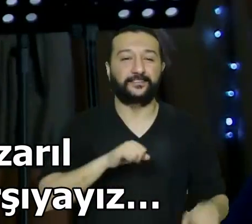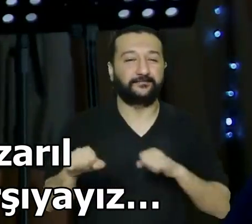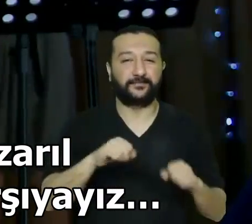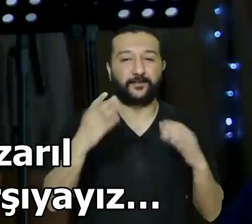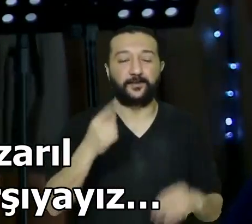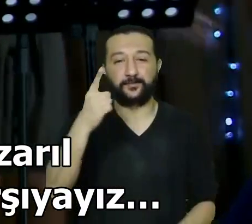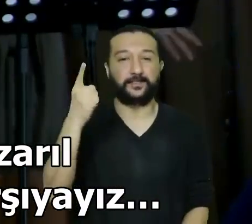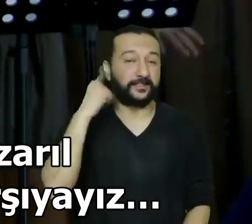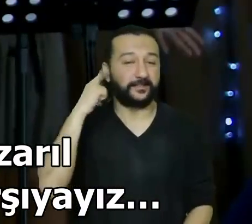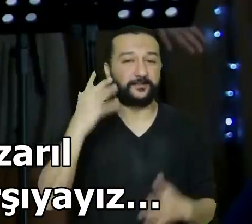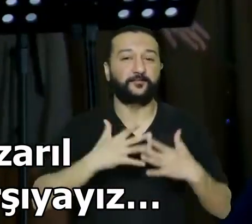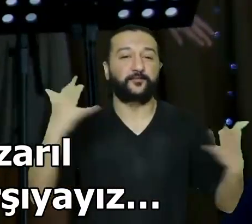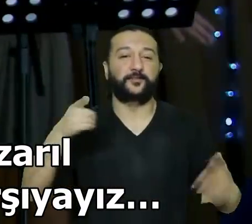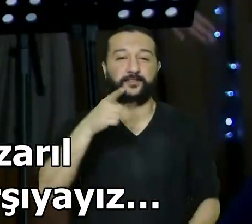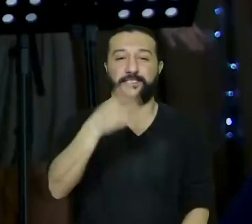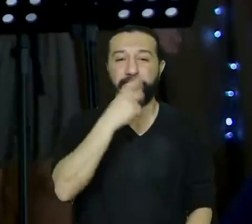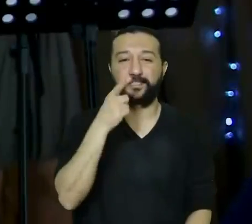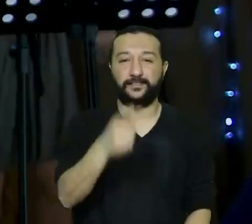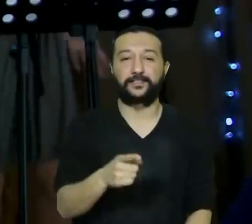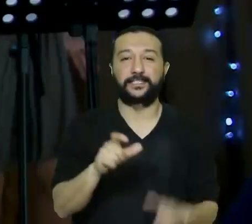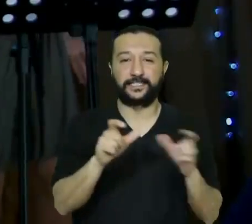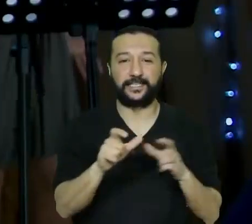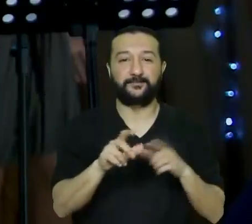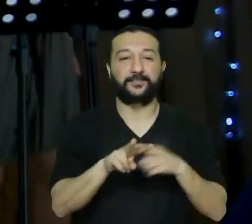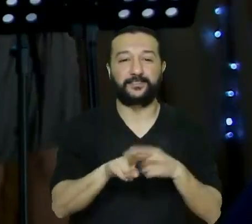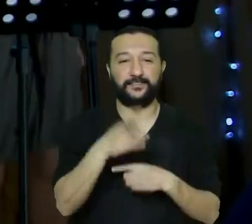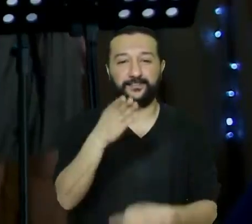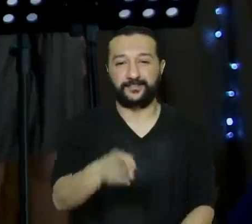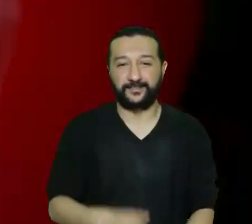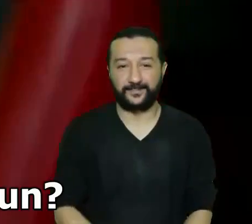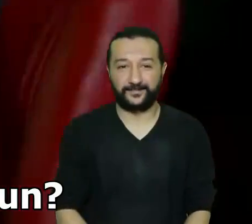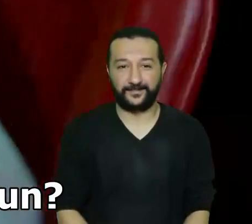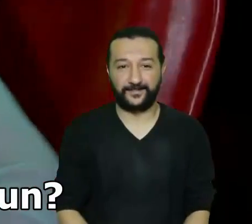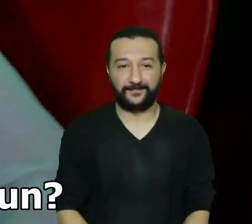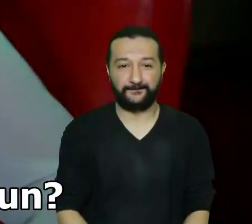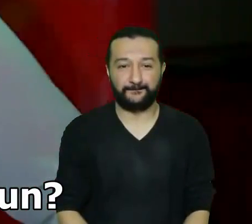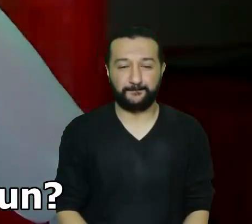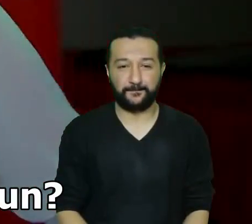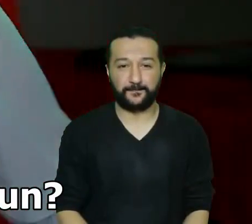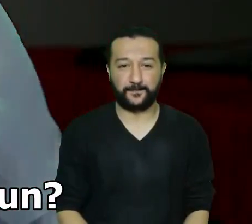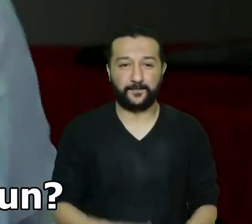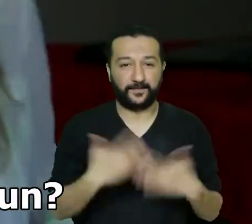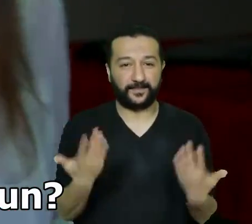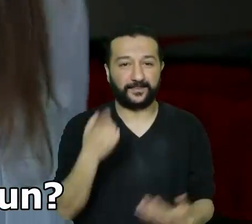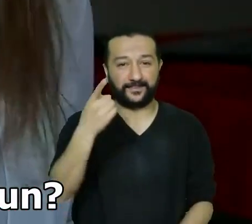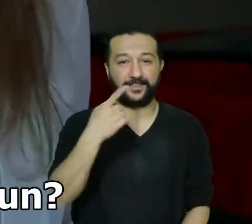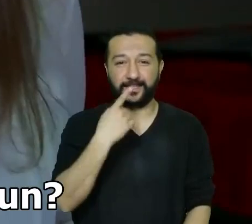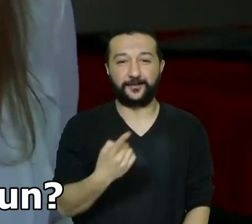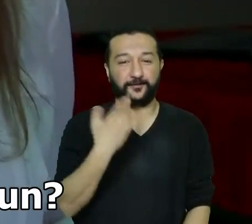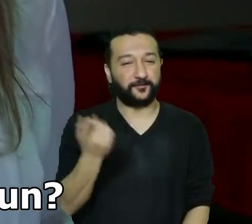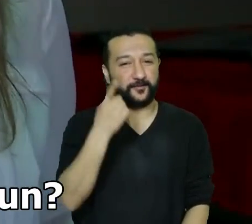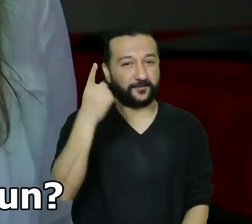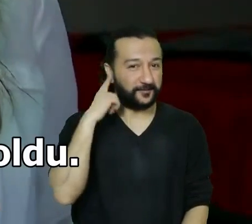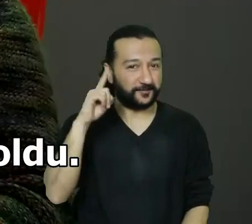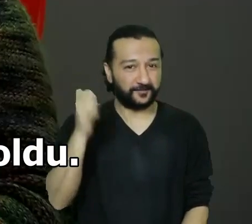olan bir diva ile karşı karşıyayız. Serpil Yılmaz! Aa, ayol deli kız neler